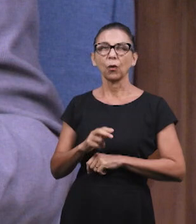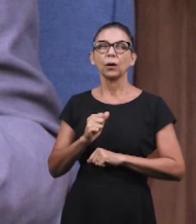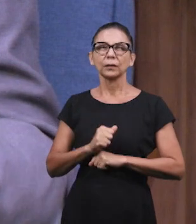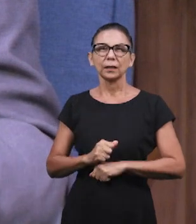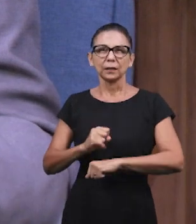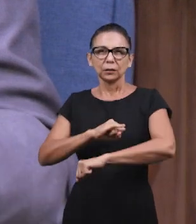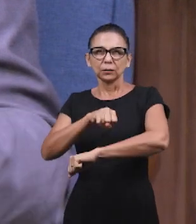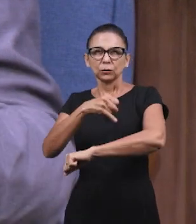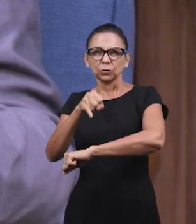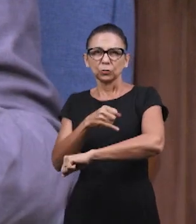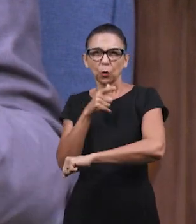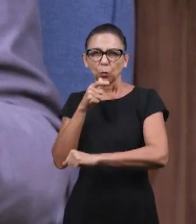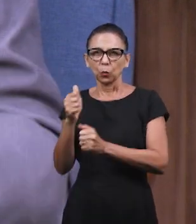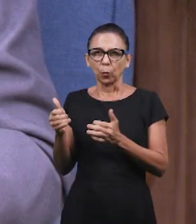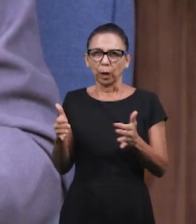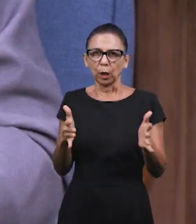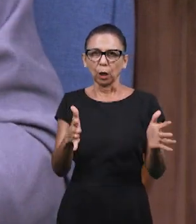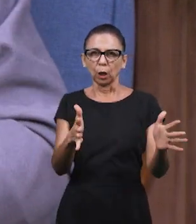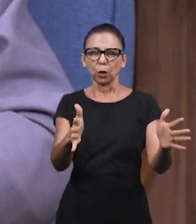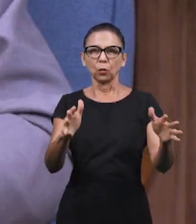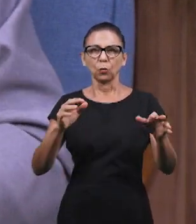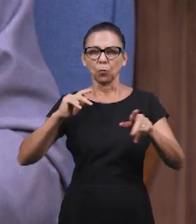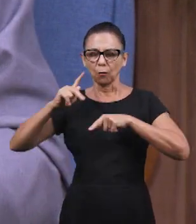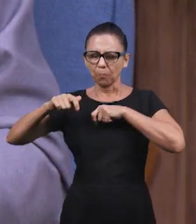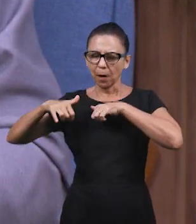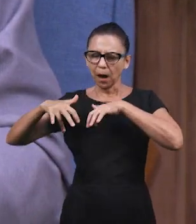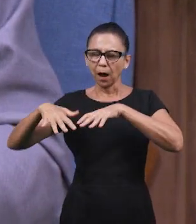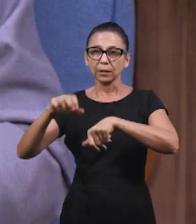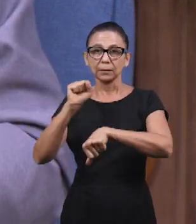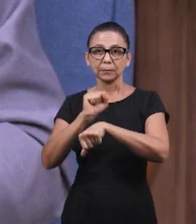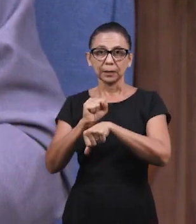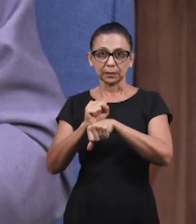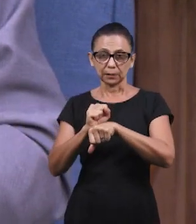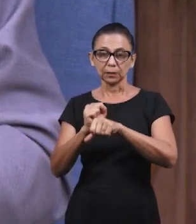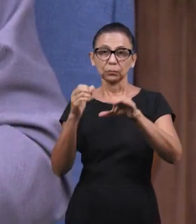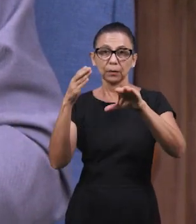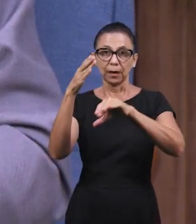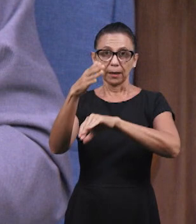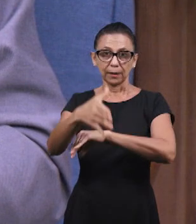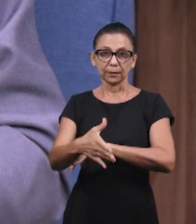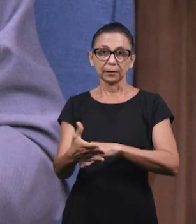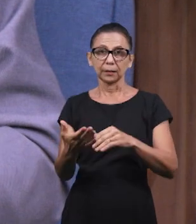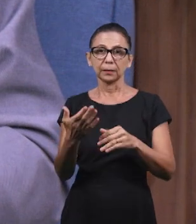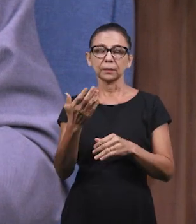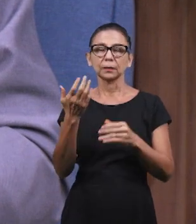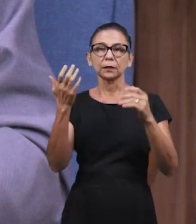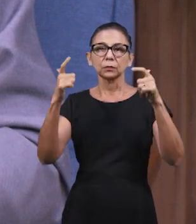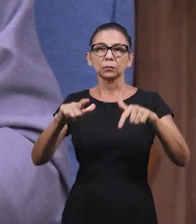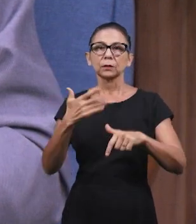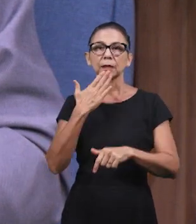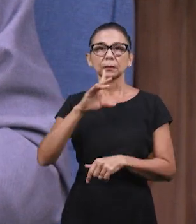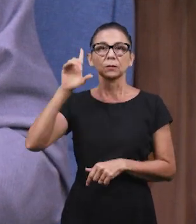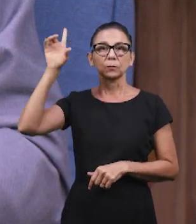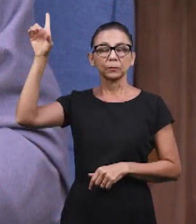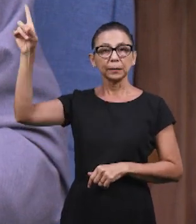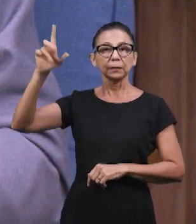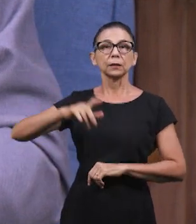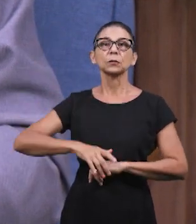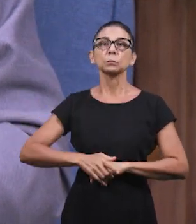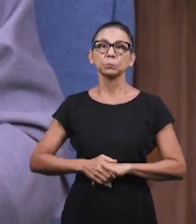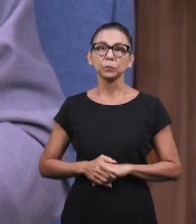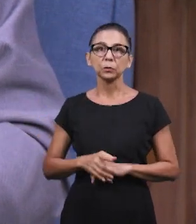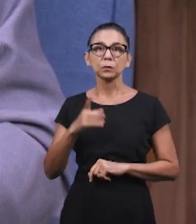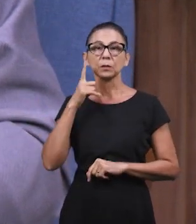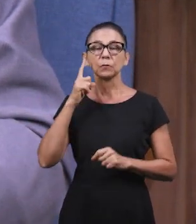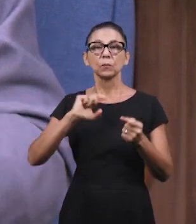spécial de l'histoire du peuple d'Israël quand ils étaient dans les rives du Jourdain, se préparant pour entrer dans la terre promise. Dans ce